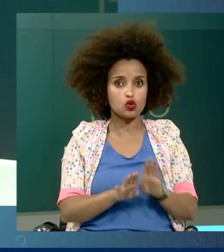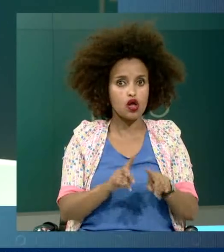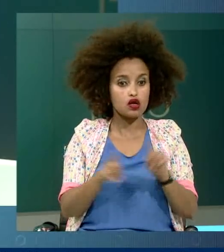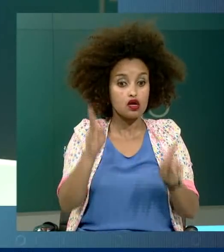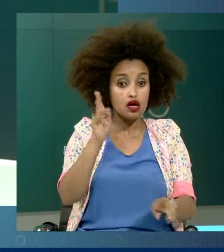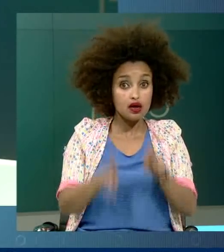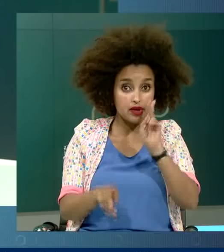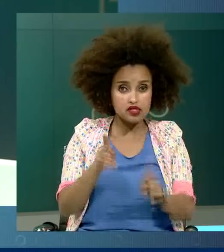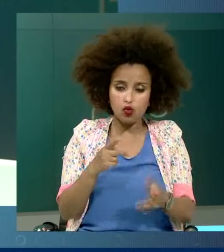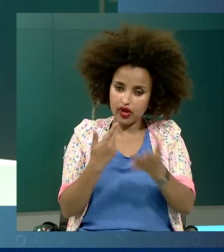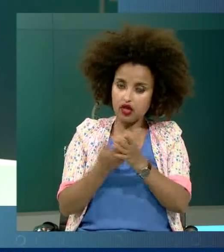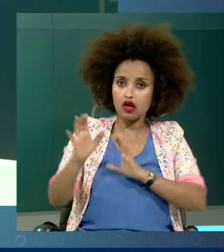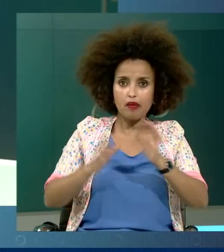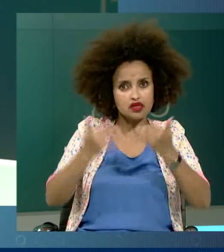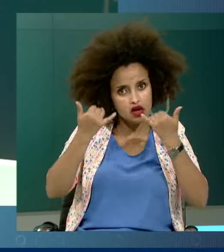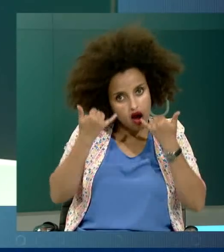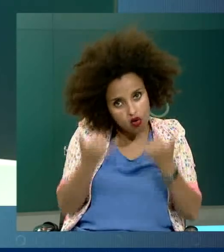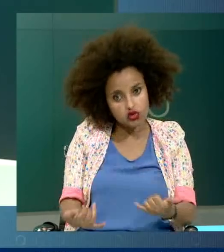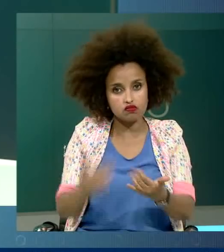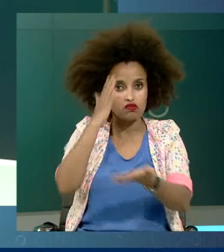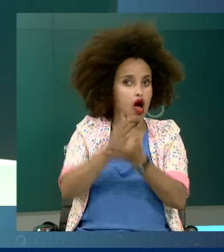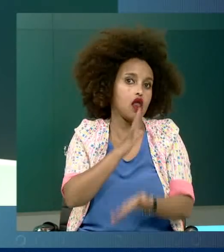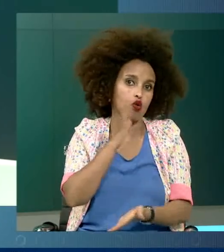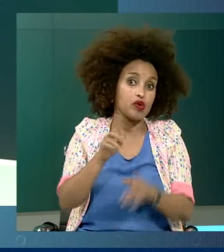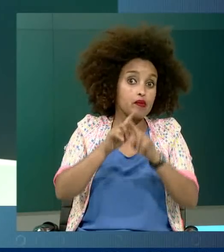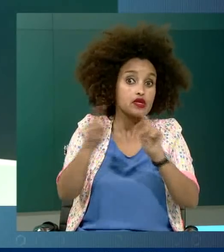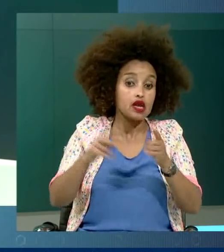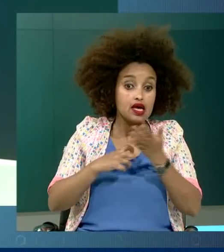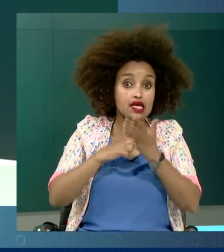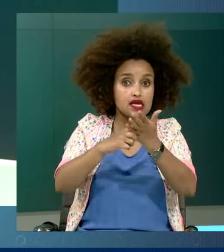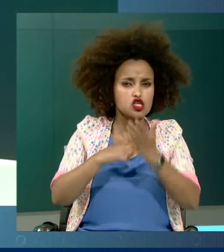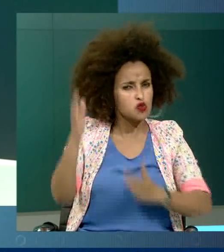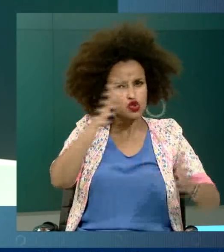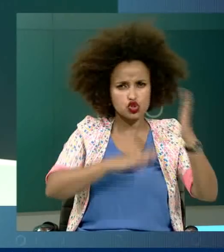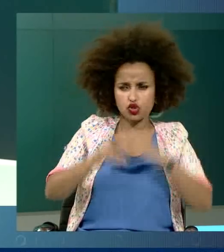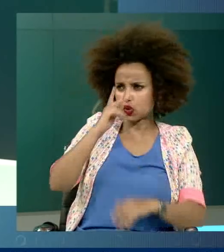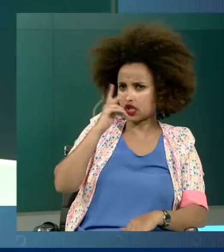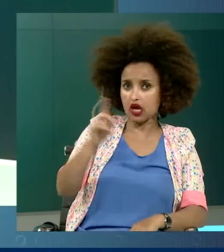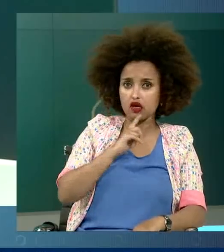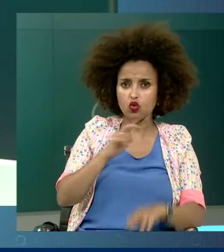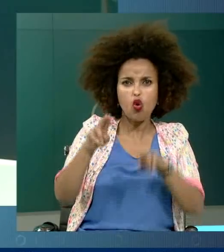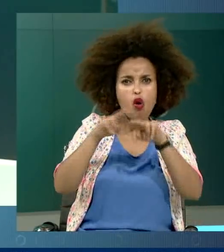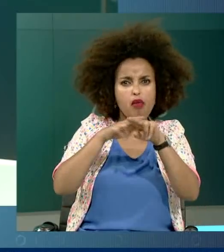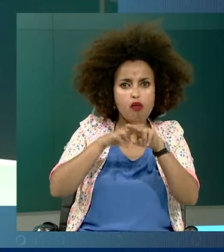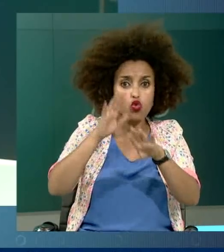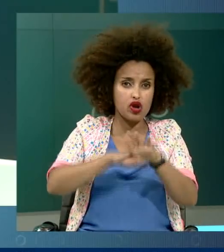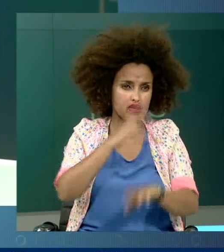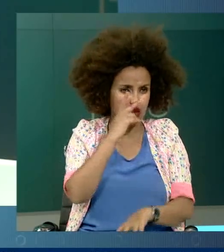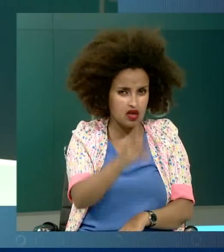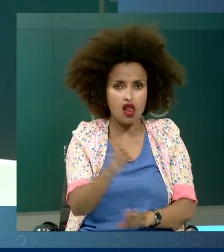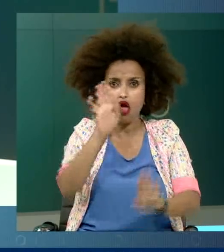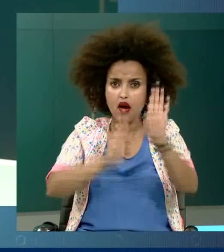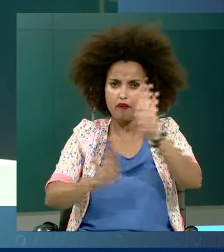ህብረተሰቡ ያንን ከማድረግ አሁንም አልተቆጠበም። በተለይ የትራንስፖርት ችግሩን እያየነው ነው። ባቡሮች ላይ የምታስተውለው ነገር ነው። ባሶች